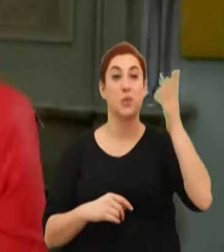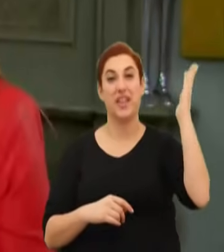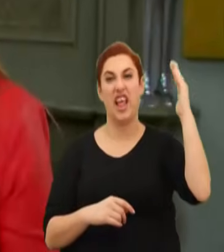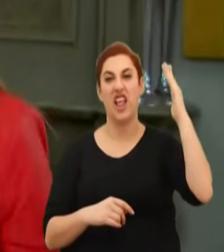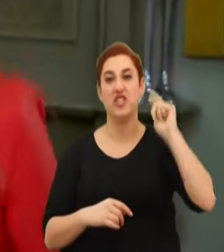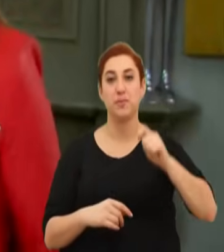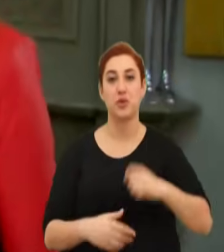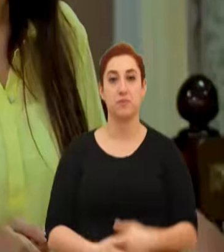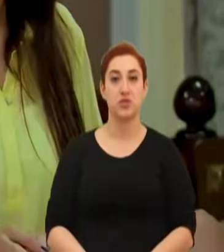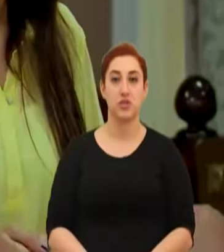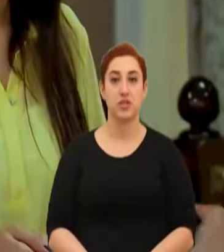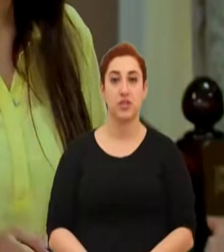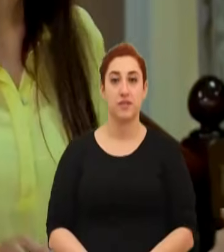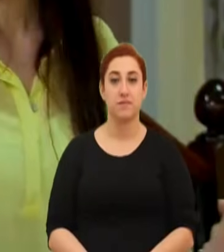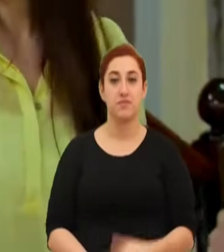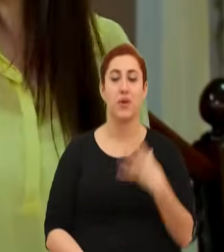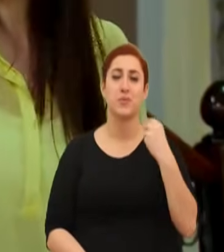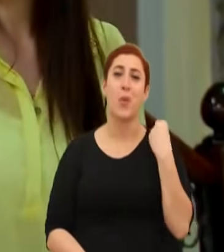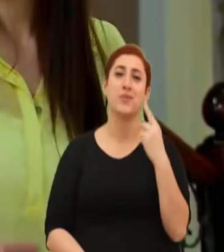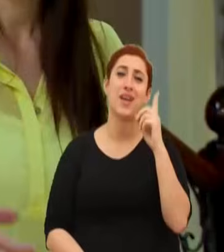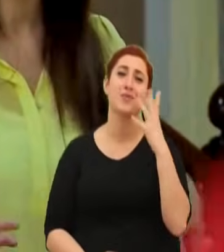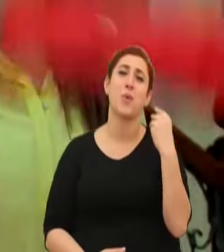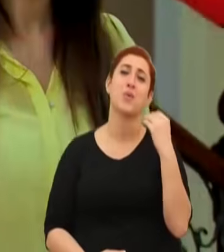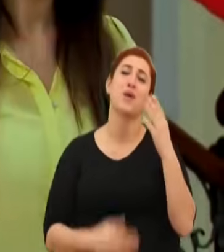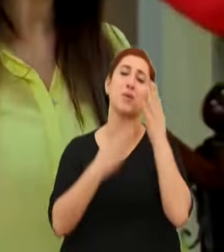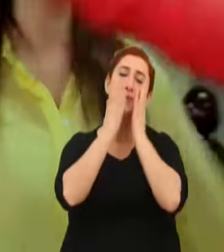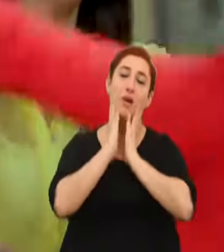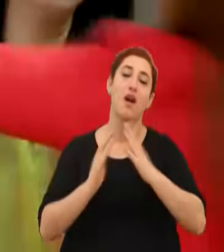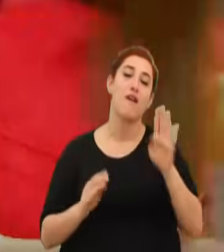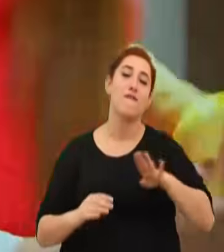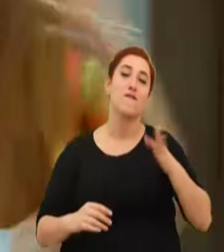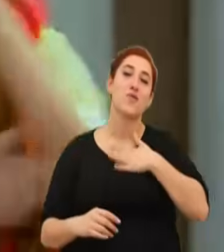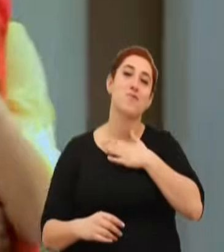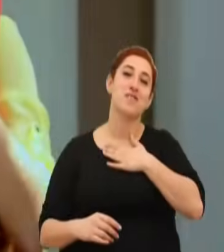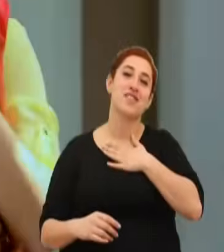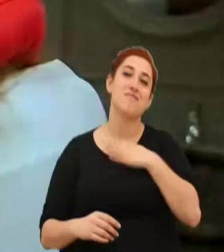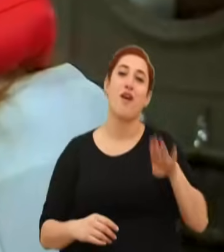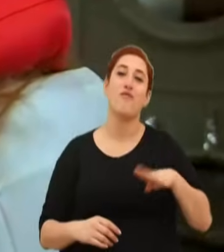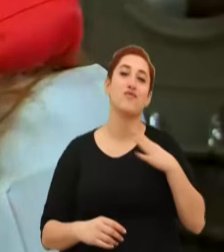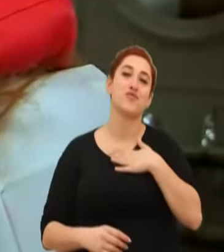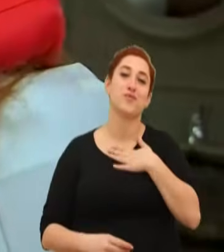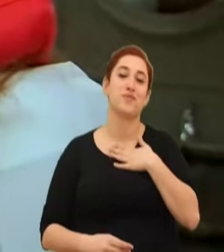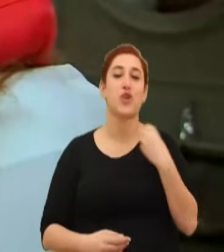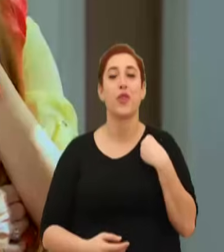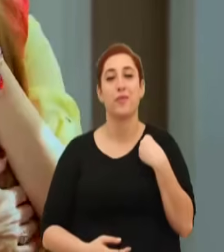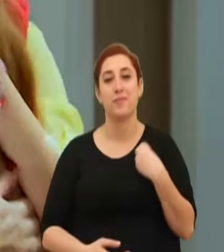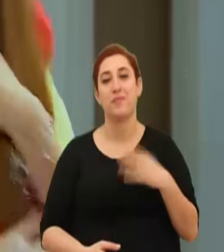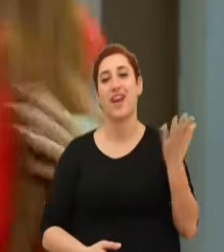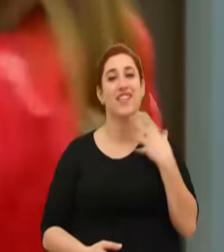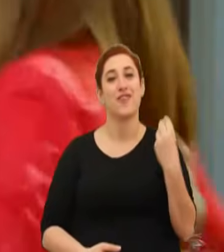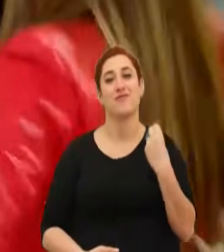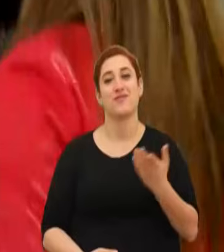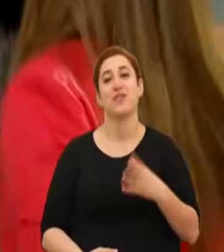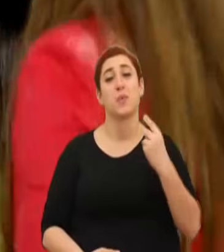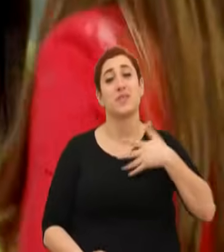kadar buraya geliyormuş. Ay çok güzel, çok şükür. Ah yavrum benim, yavrum canım. Ay ne